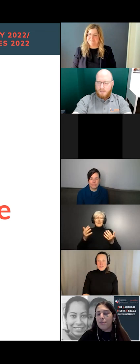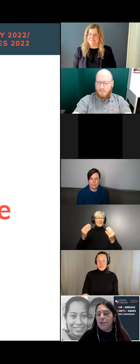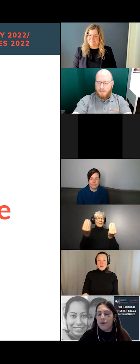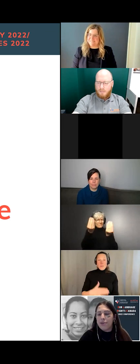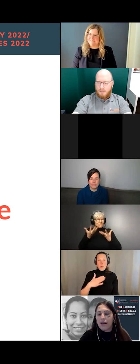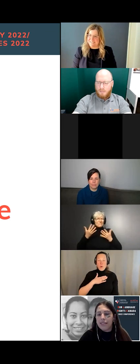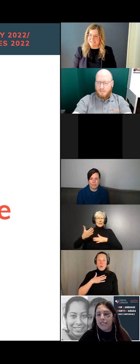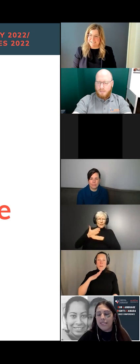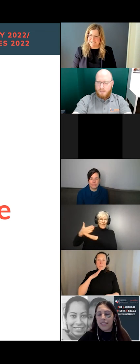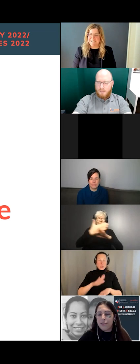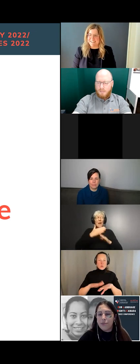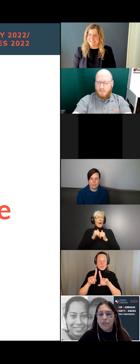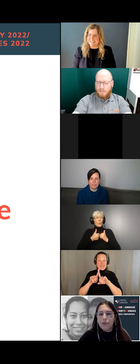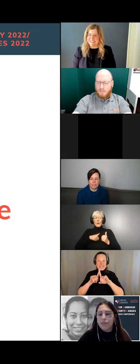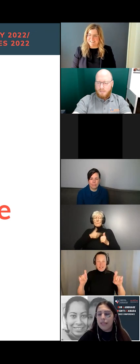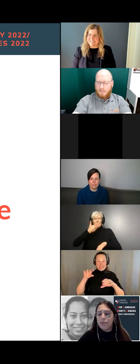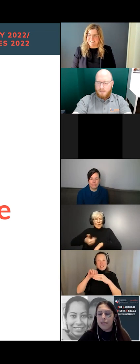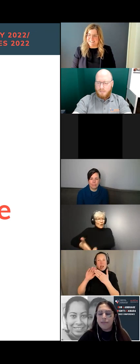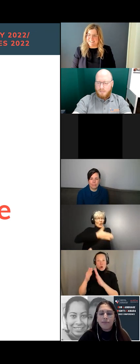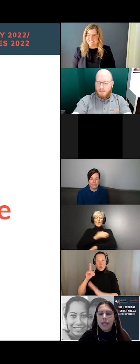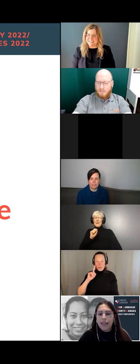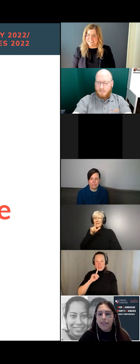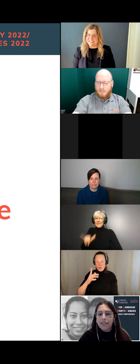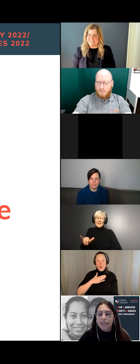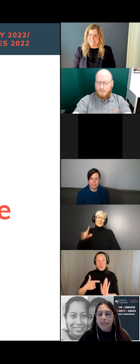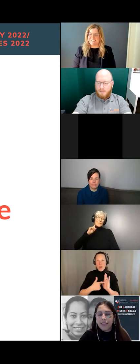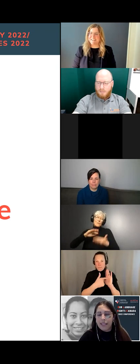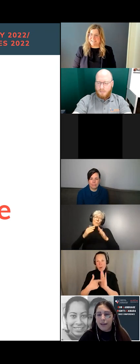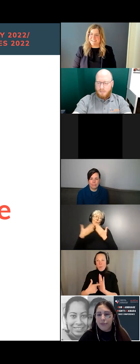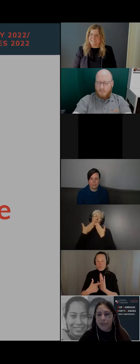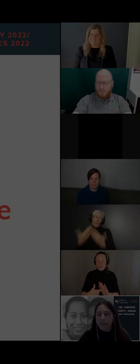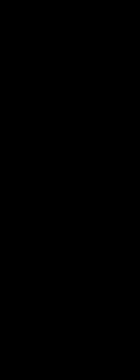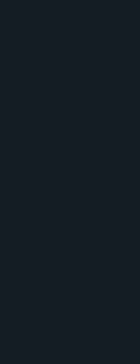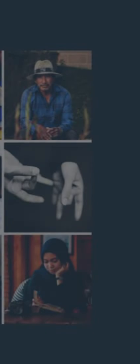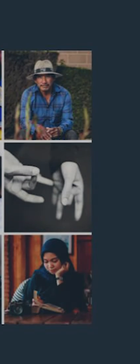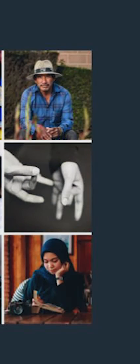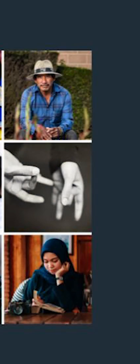Donc, merci à Caitlin, Cynthia.